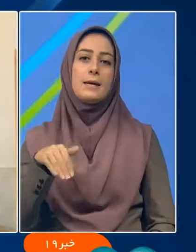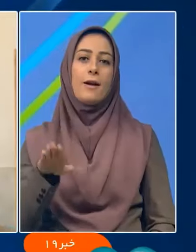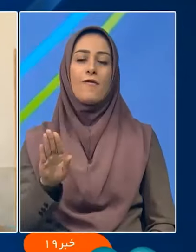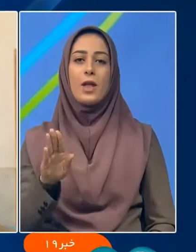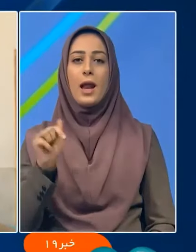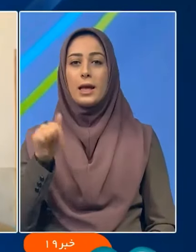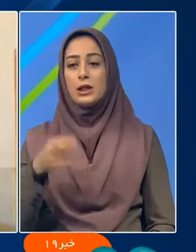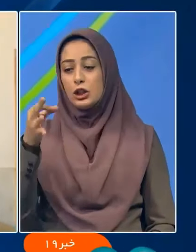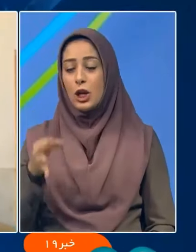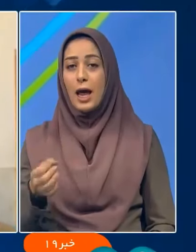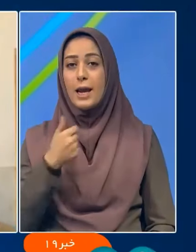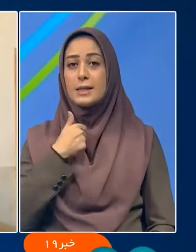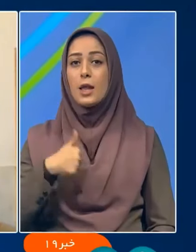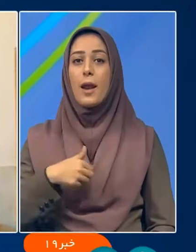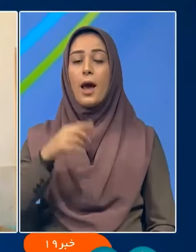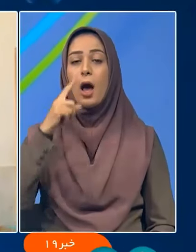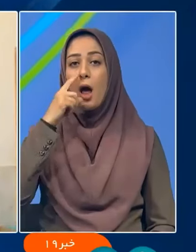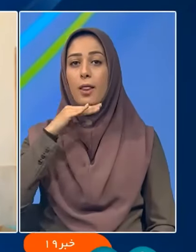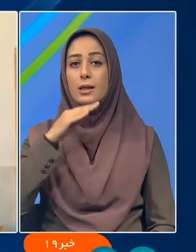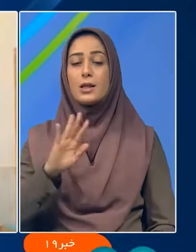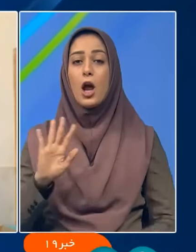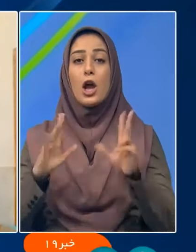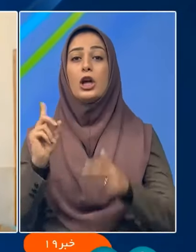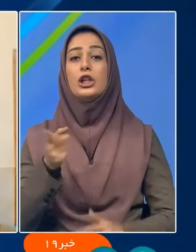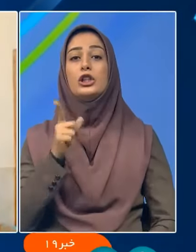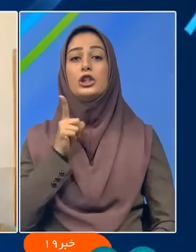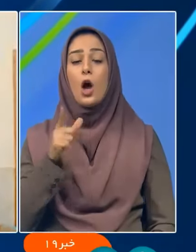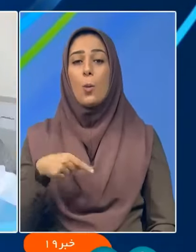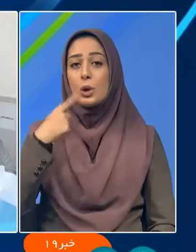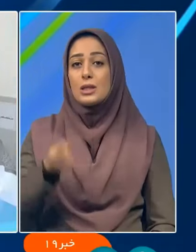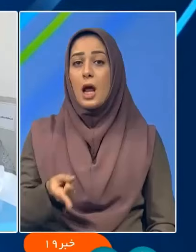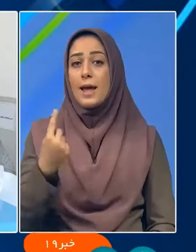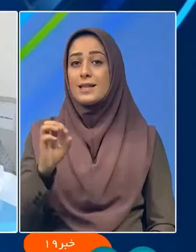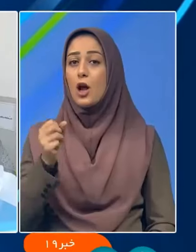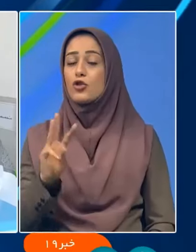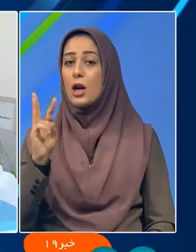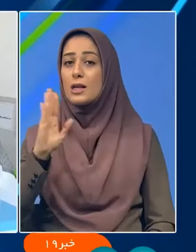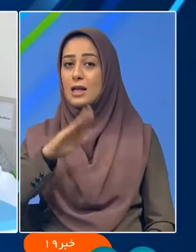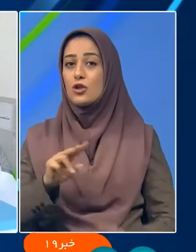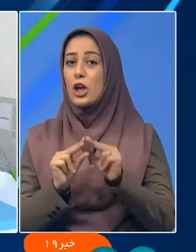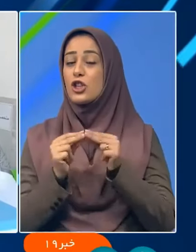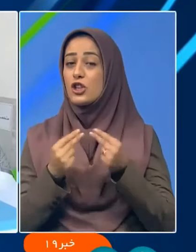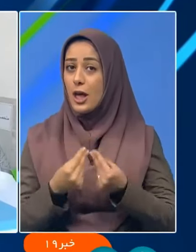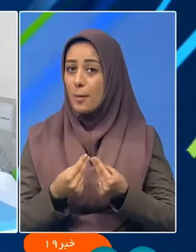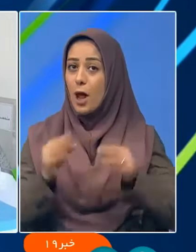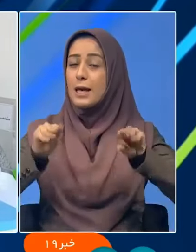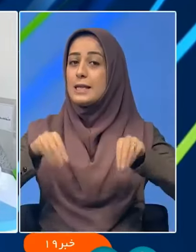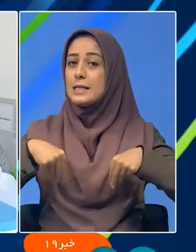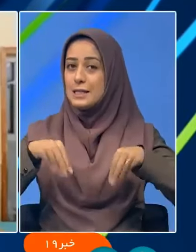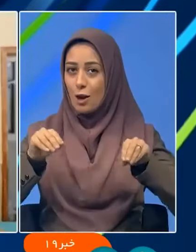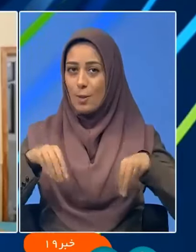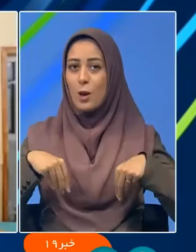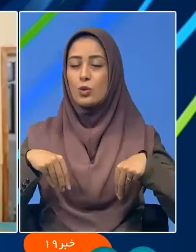شهرستان خانسار 18مین اردوی در سال 1403 هستش. استان کرمان، سیستان و